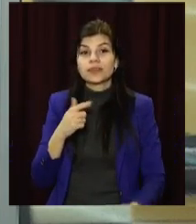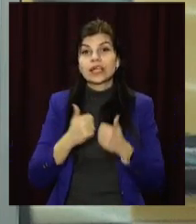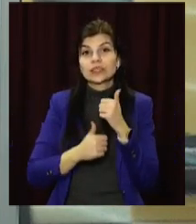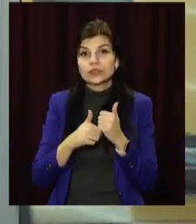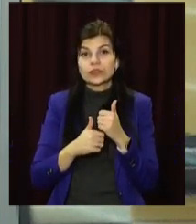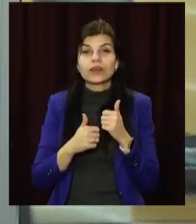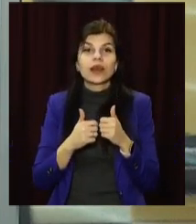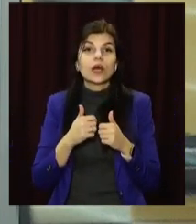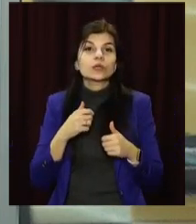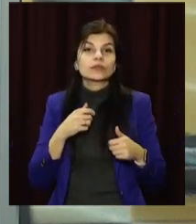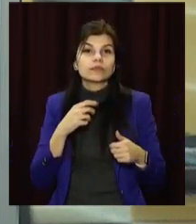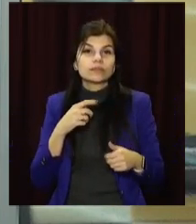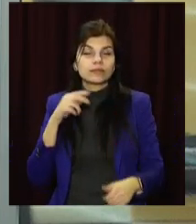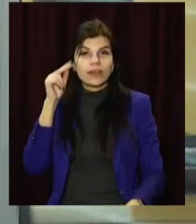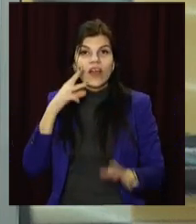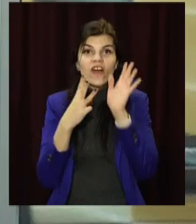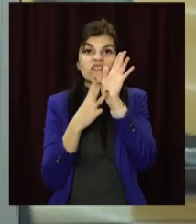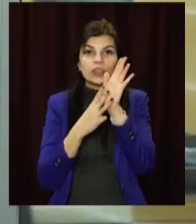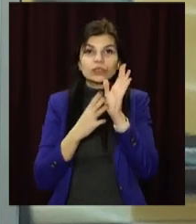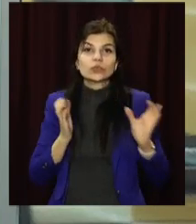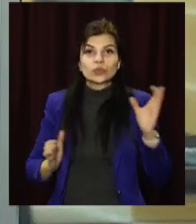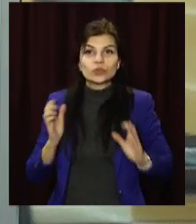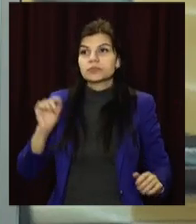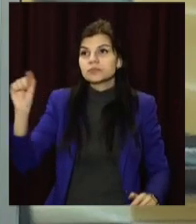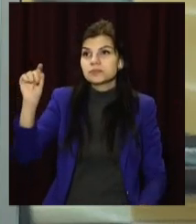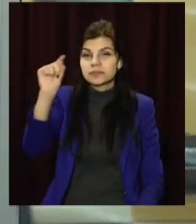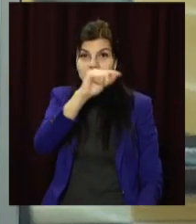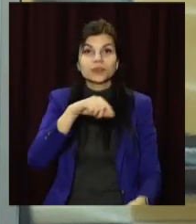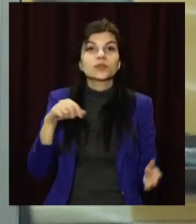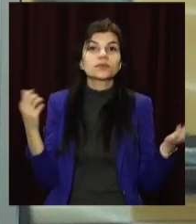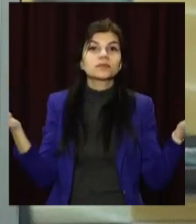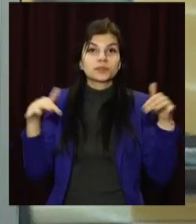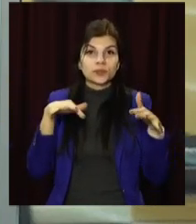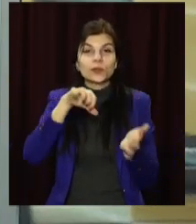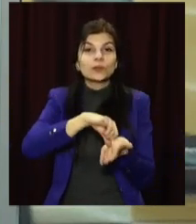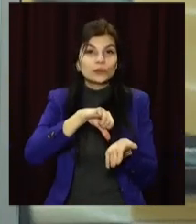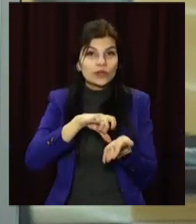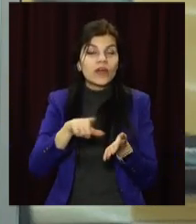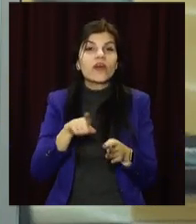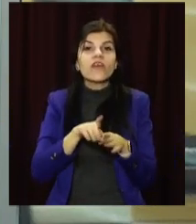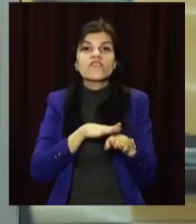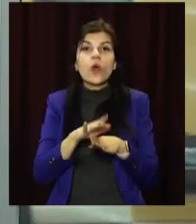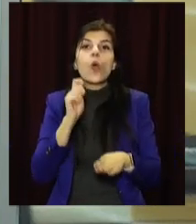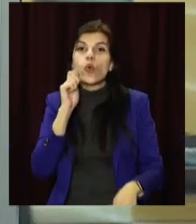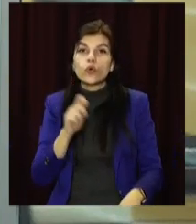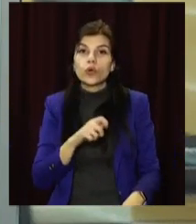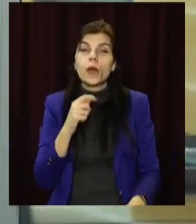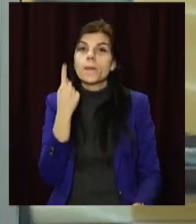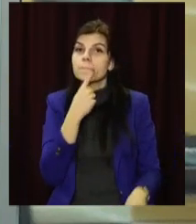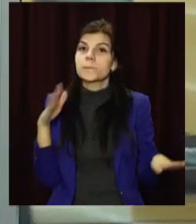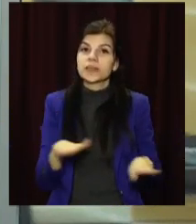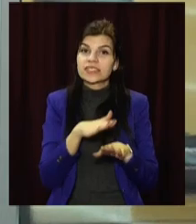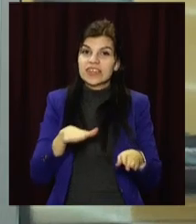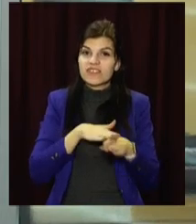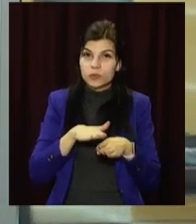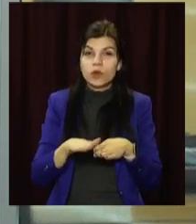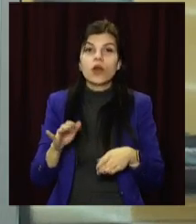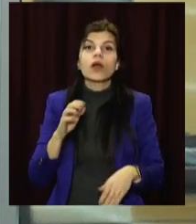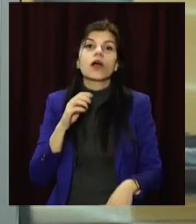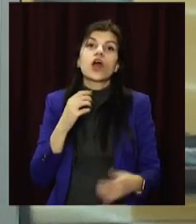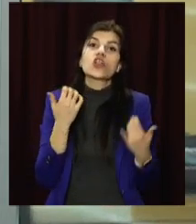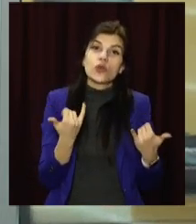змагалася студентська молодь в 8 навчальних закладів. Родзинка конкурсу учасники мали виконувати виключно українські пісні. Від народних до